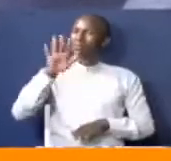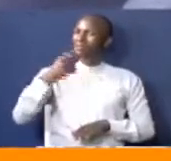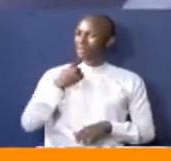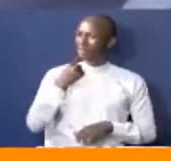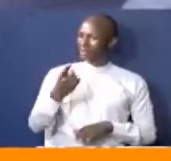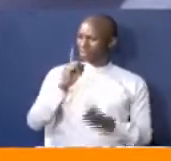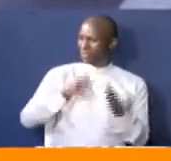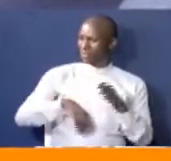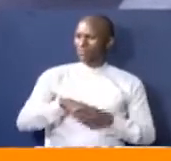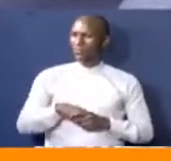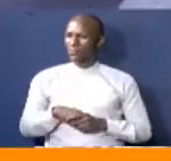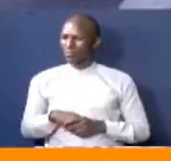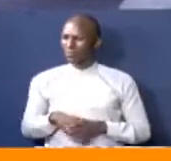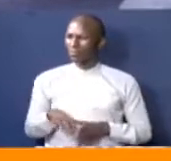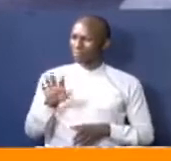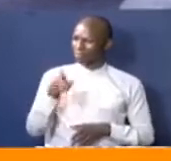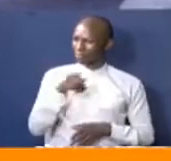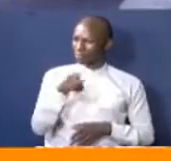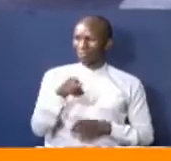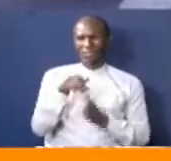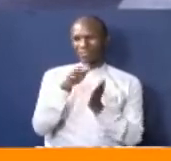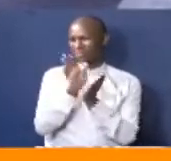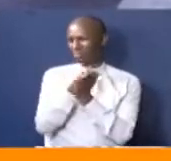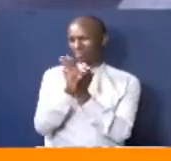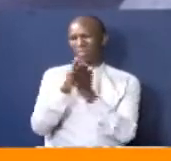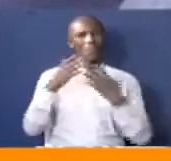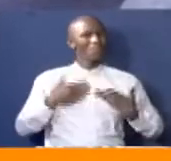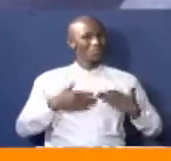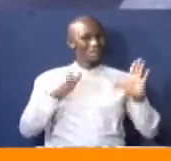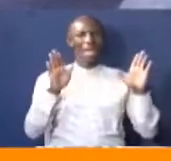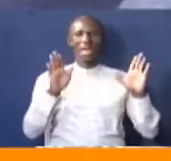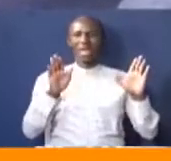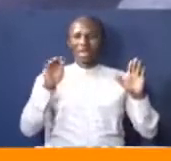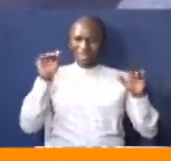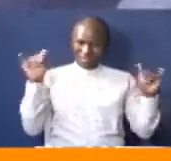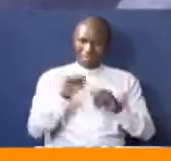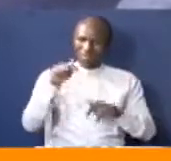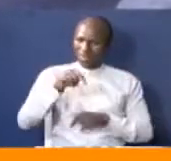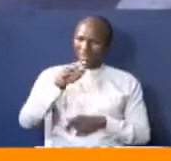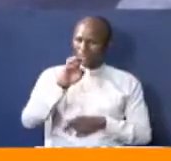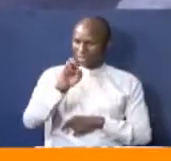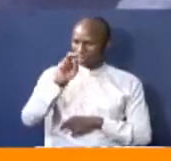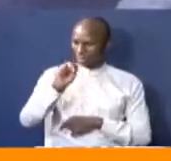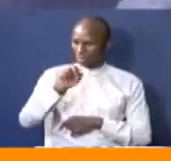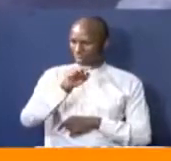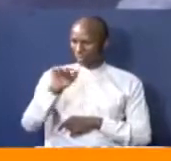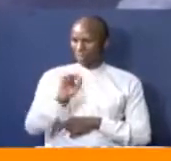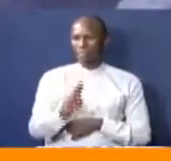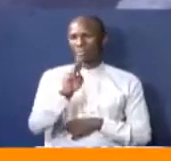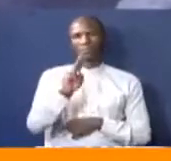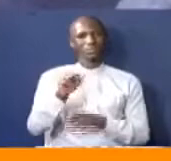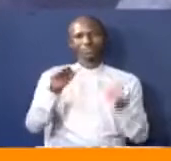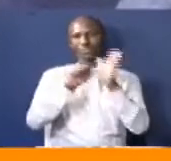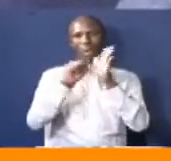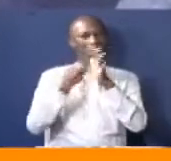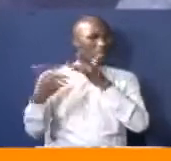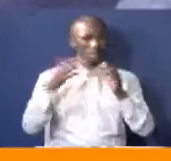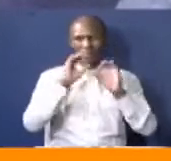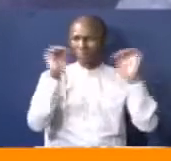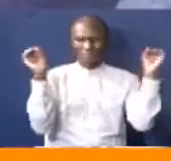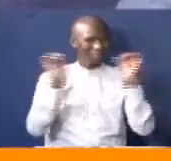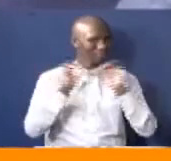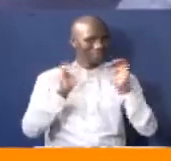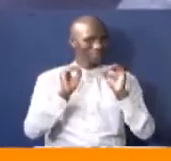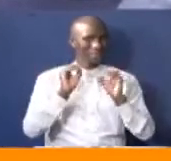jekana uzi ya propaganda wanabaye nziyo bethi ya naijo siyadiliku ya siyadhi ya nakawa mulyungi